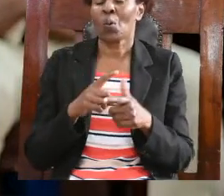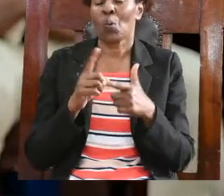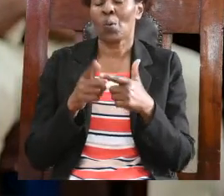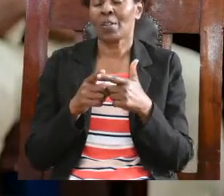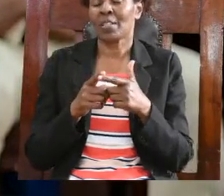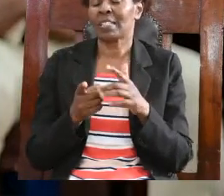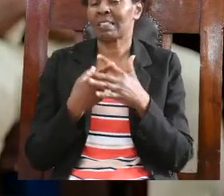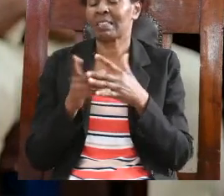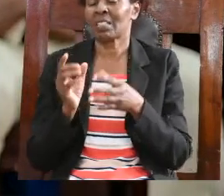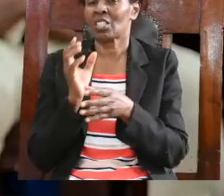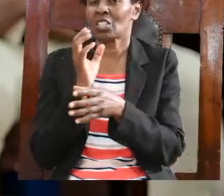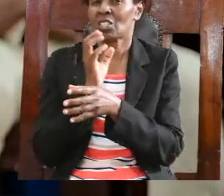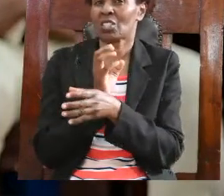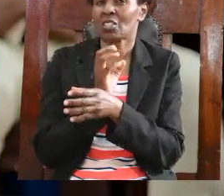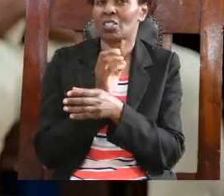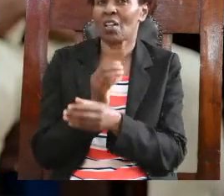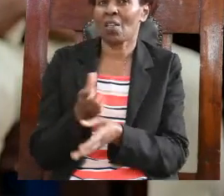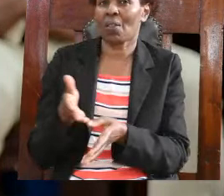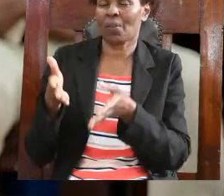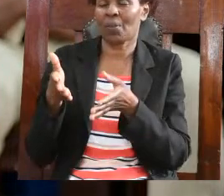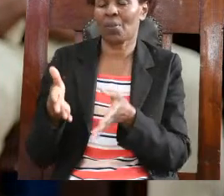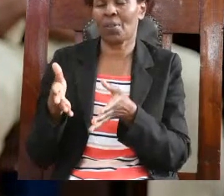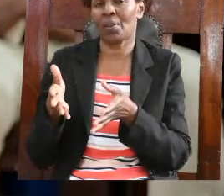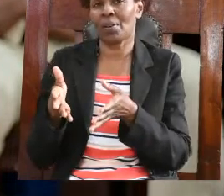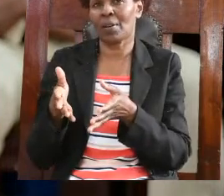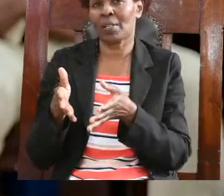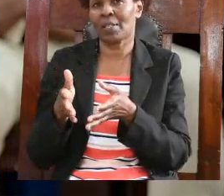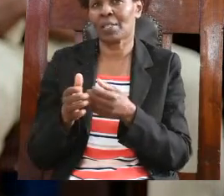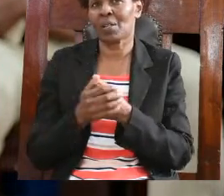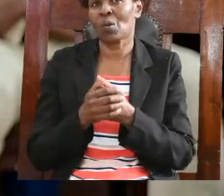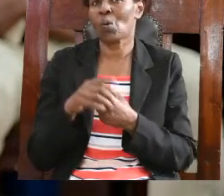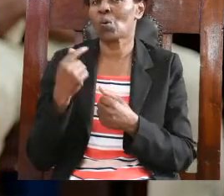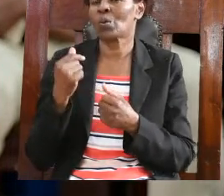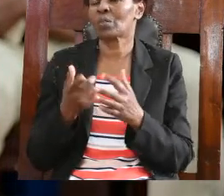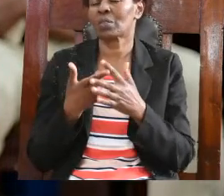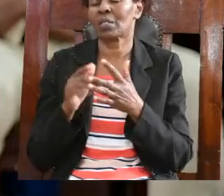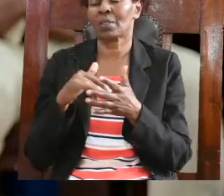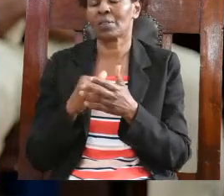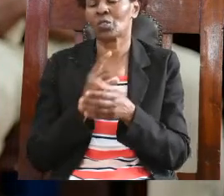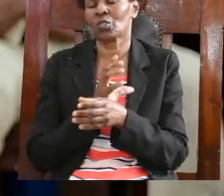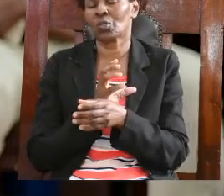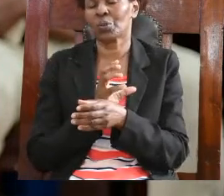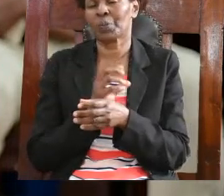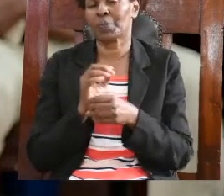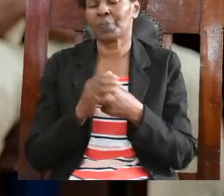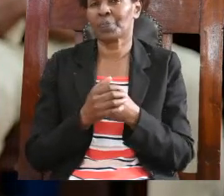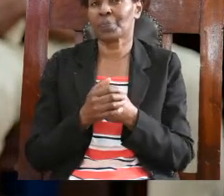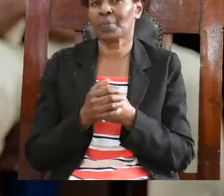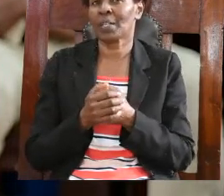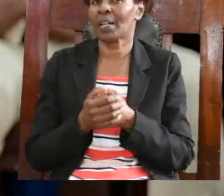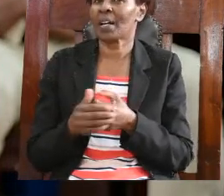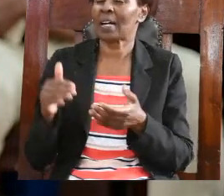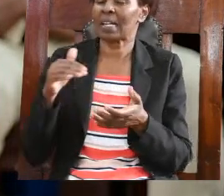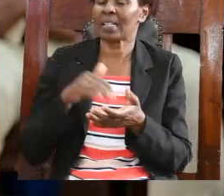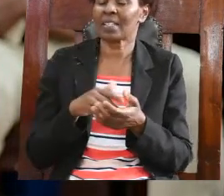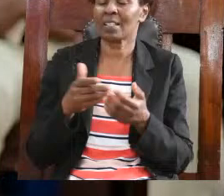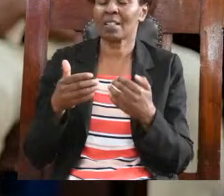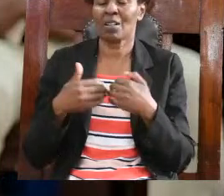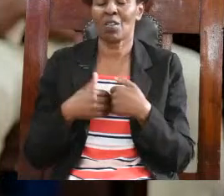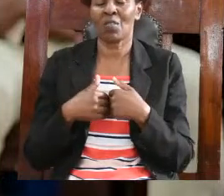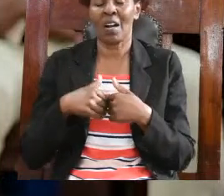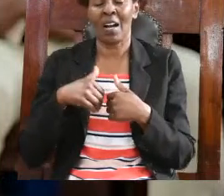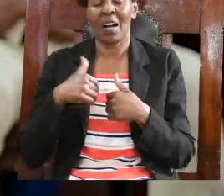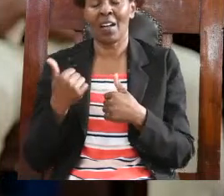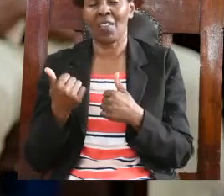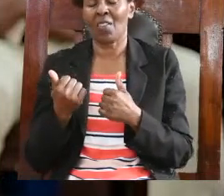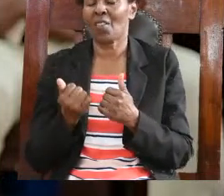pale alikuwa ni mmojawapo wa wale ambao walianzisha kanisa lile. Pia alikuwa